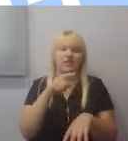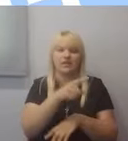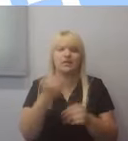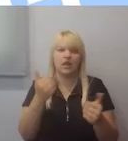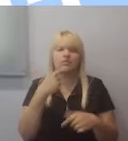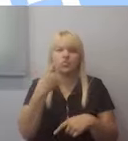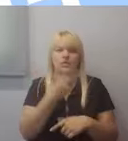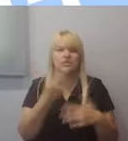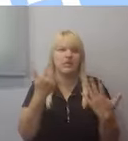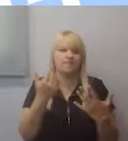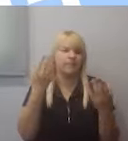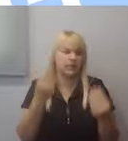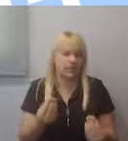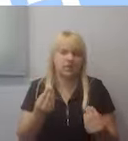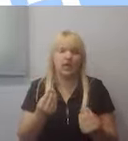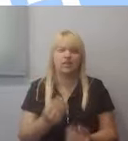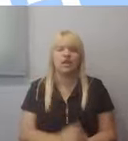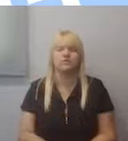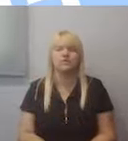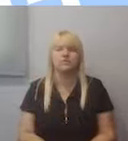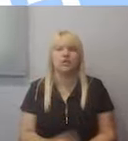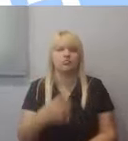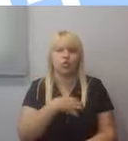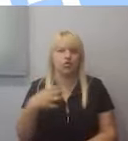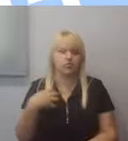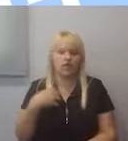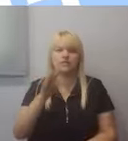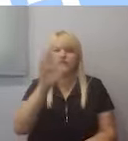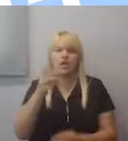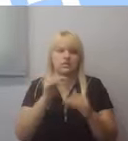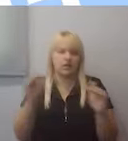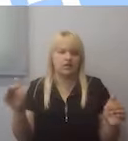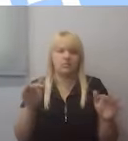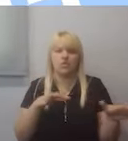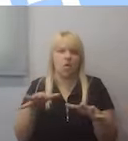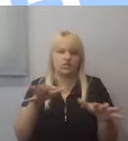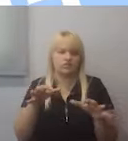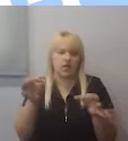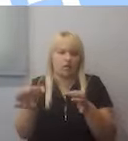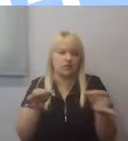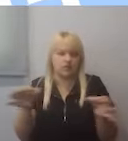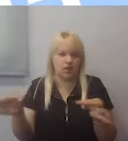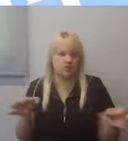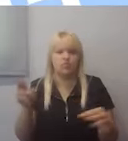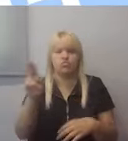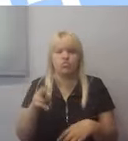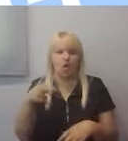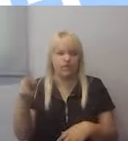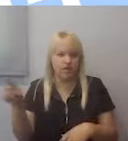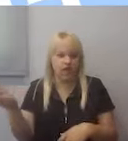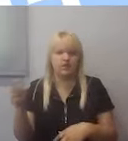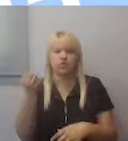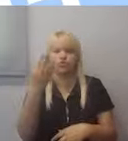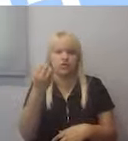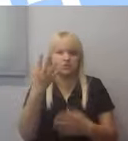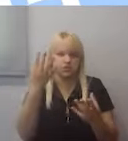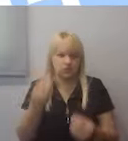dienas pašvaldības un valsts līmeņa organizācijām norvēģijā iz polārā loka 14 dienas